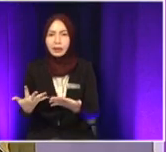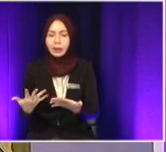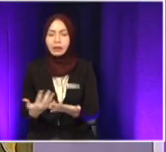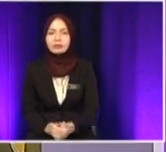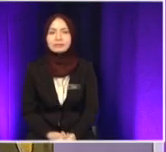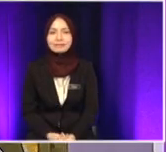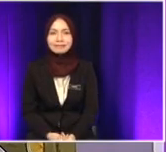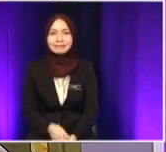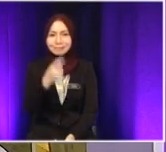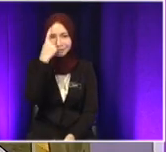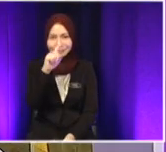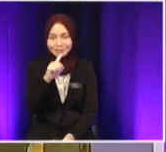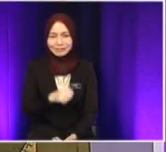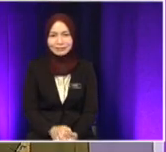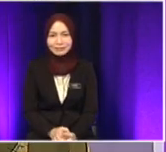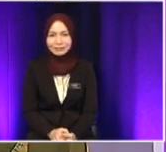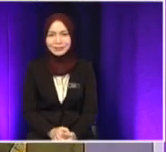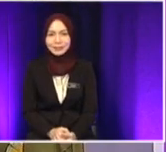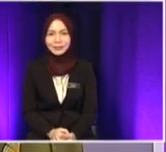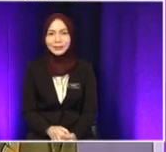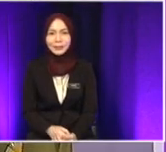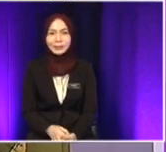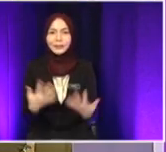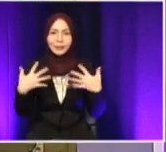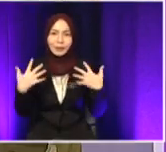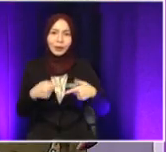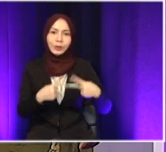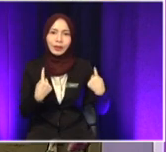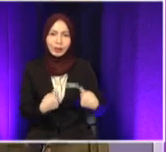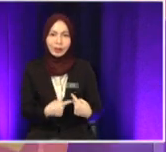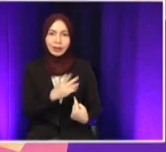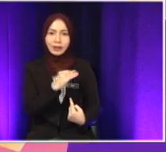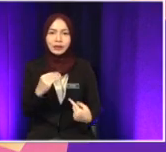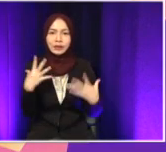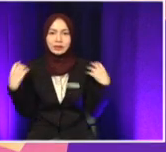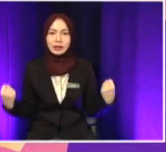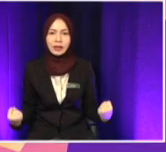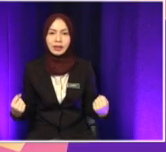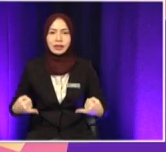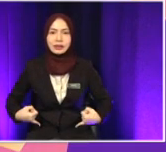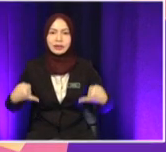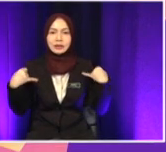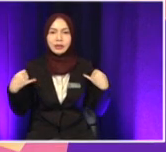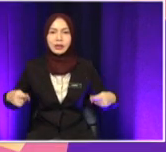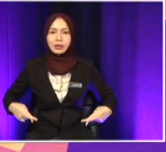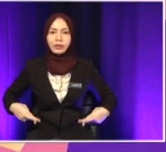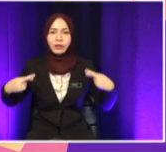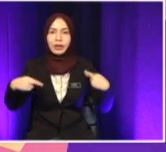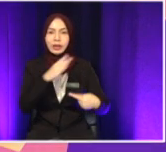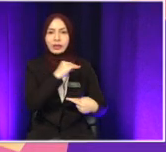yang keempat oke apa dia Iman menyehatkan jasmani rohani dan juga emosi